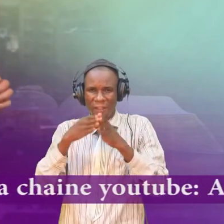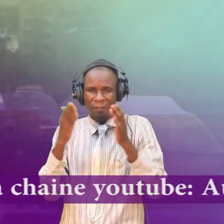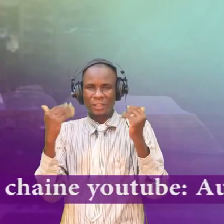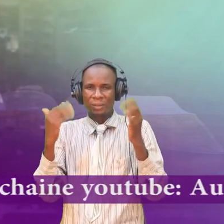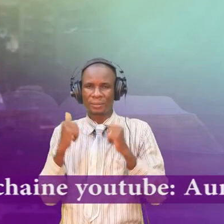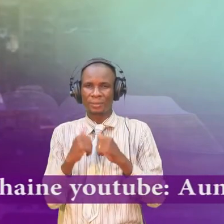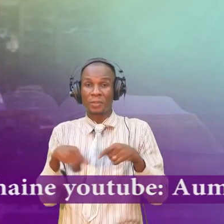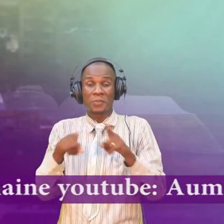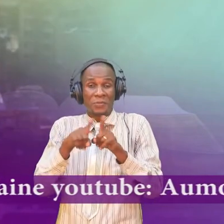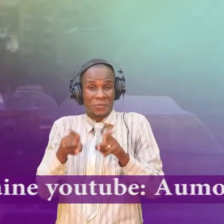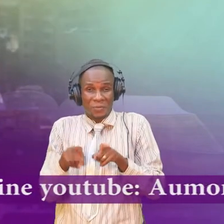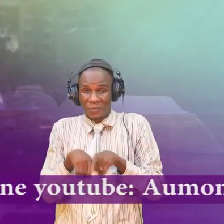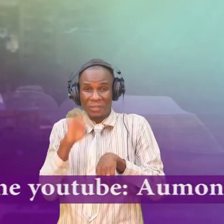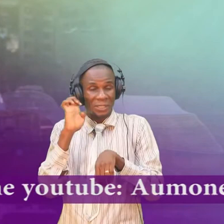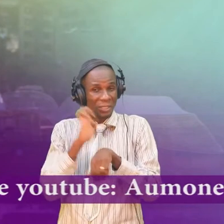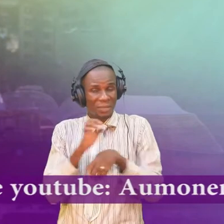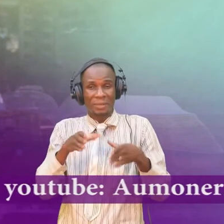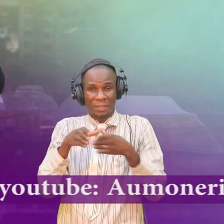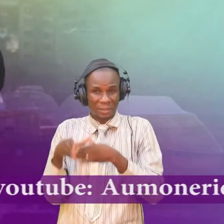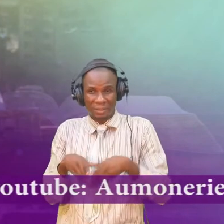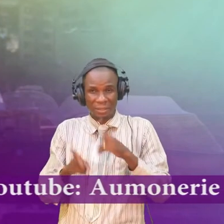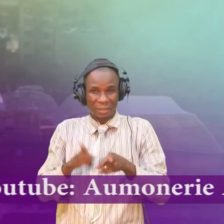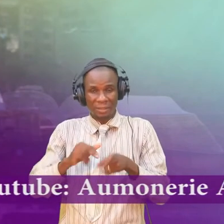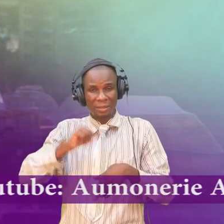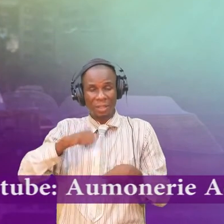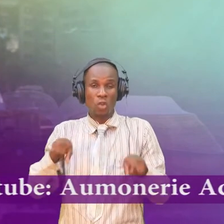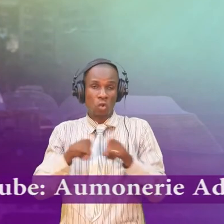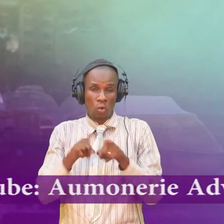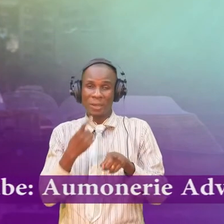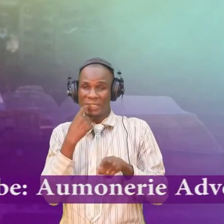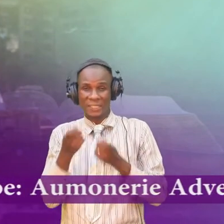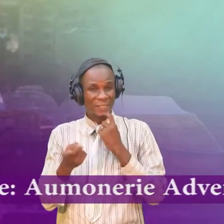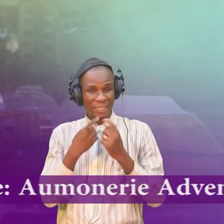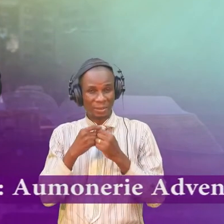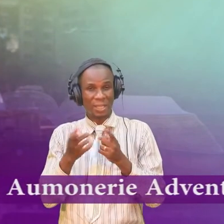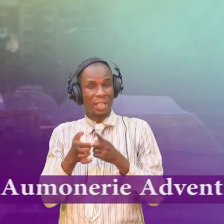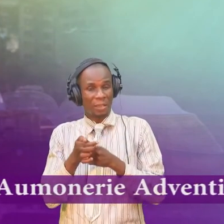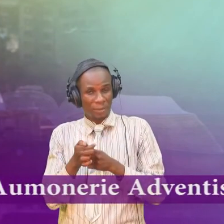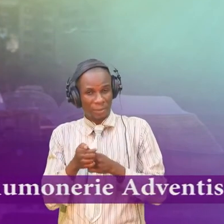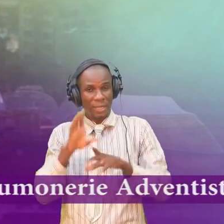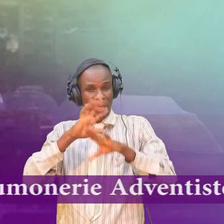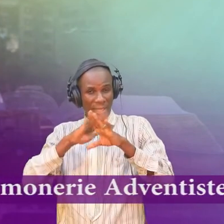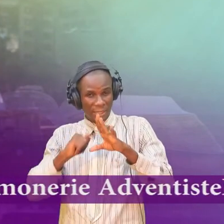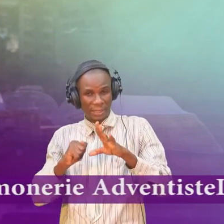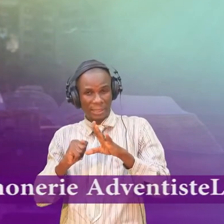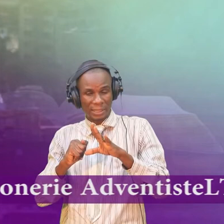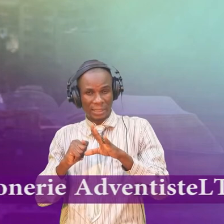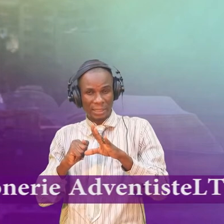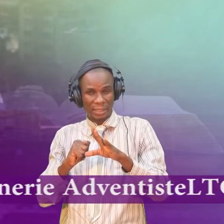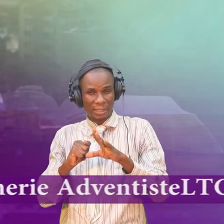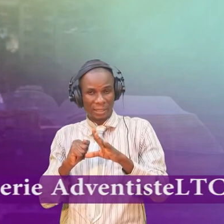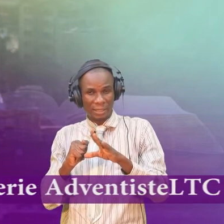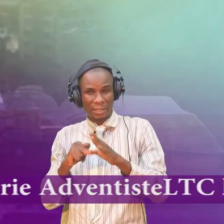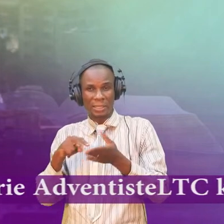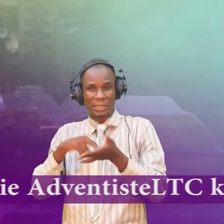Anaweza kutusafisha kwa dhambi ngapi zote. Sio kwamba nilitenda hii mbaya kwa mbele